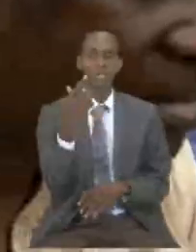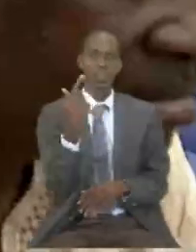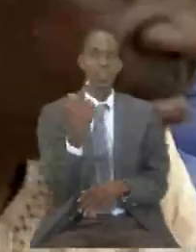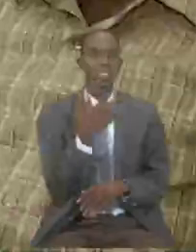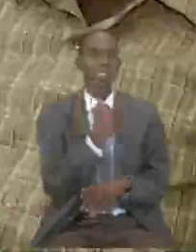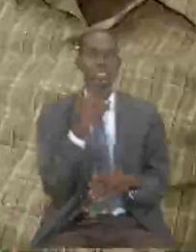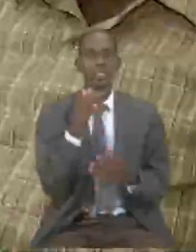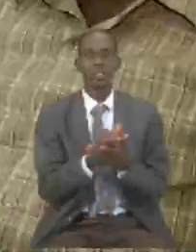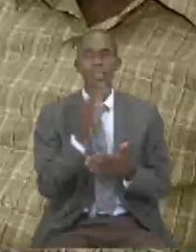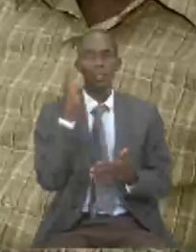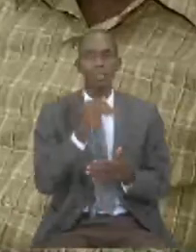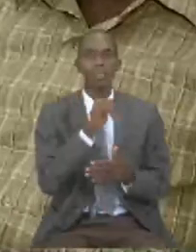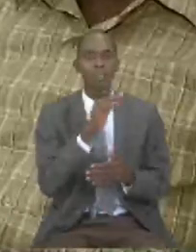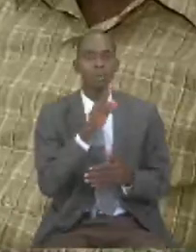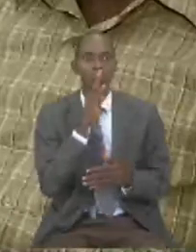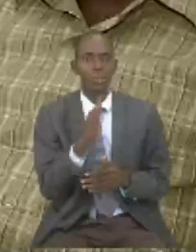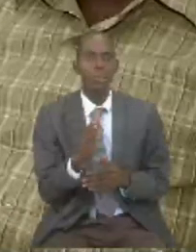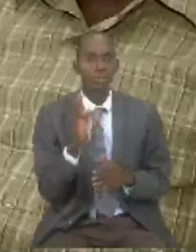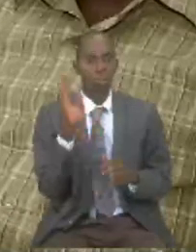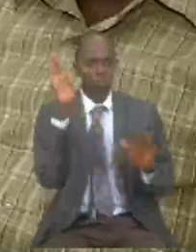la sécheresse,